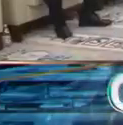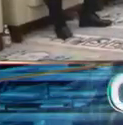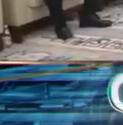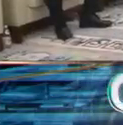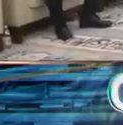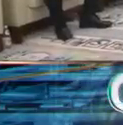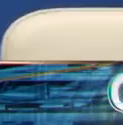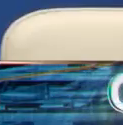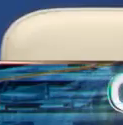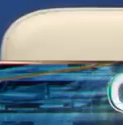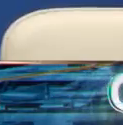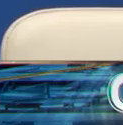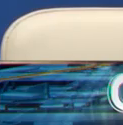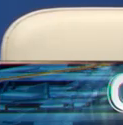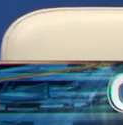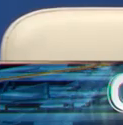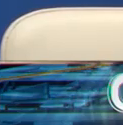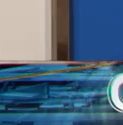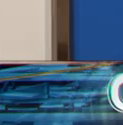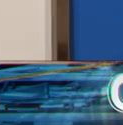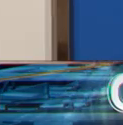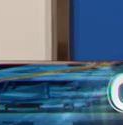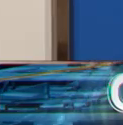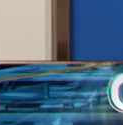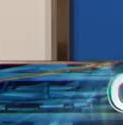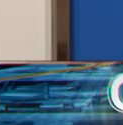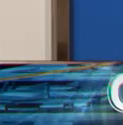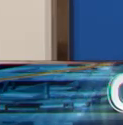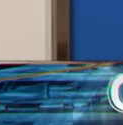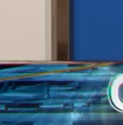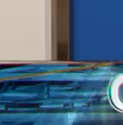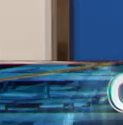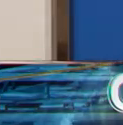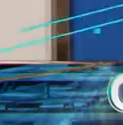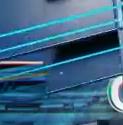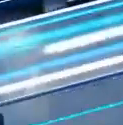На чеку. В Алматинской области готовится к возможной второй волне коронавирусной инфекции.